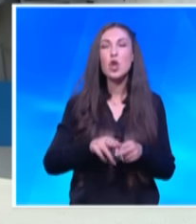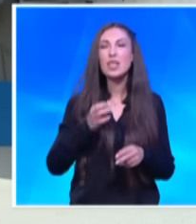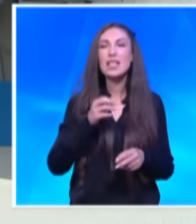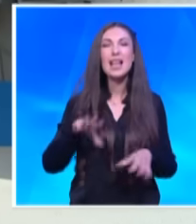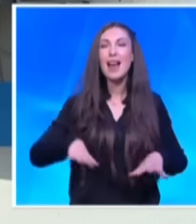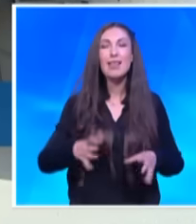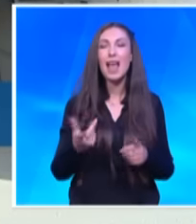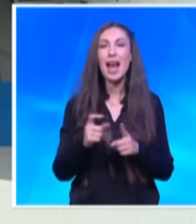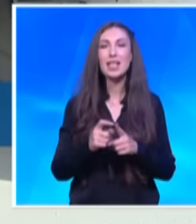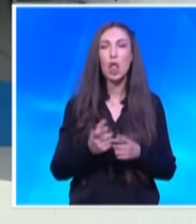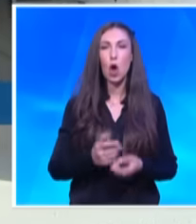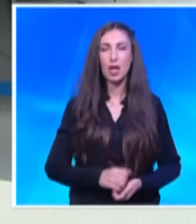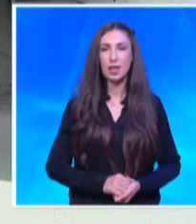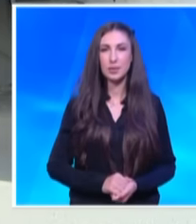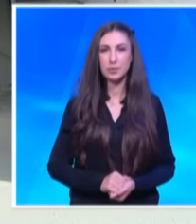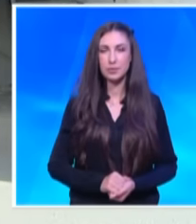отравяне.